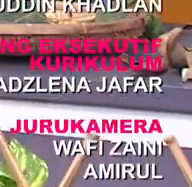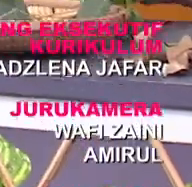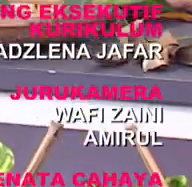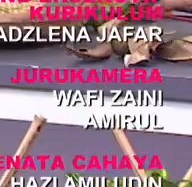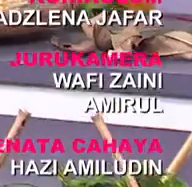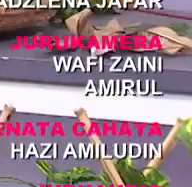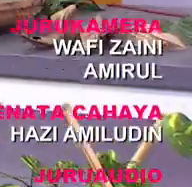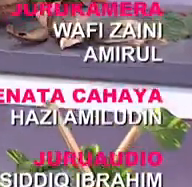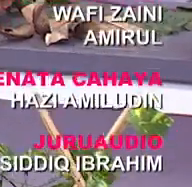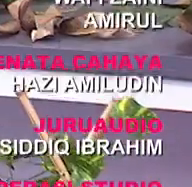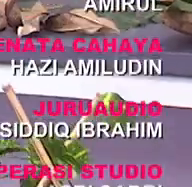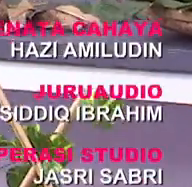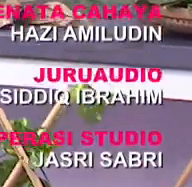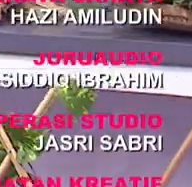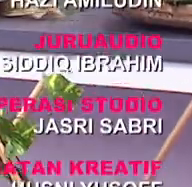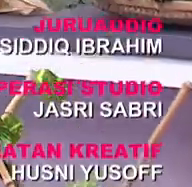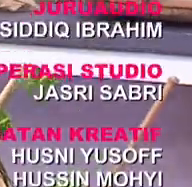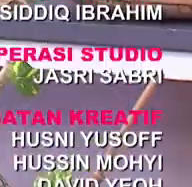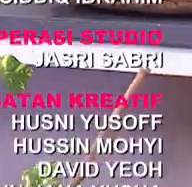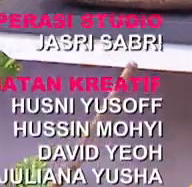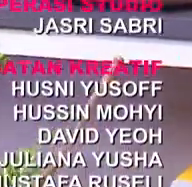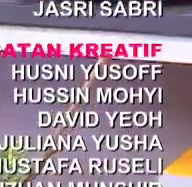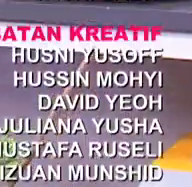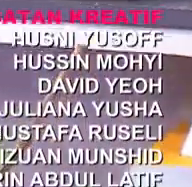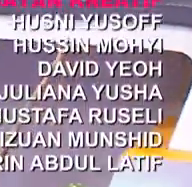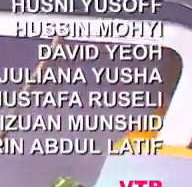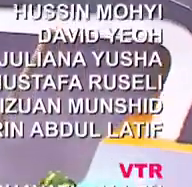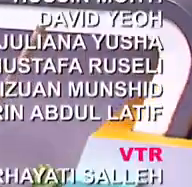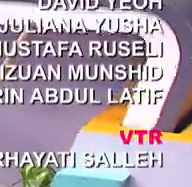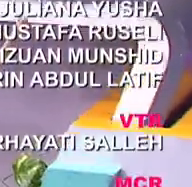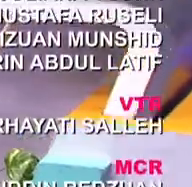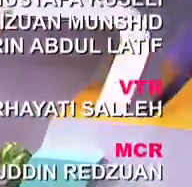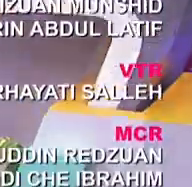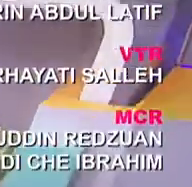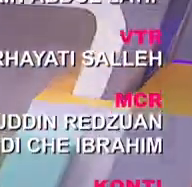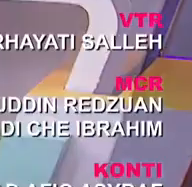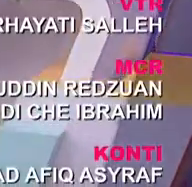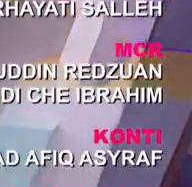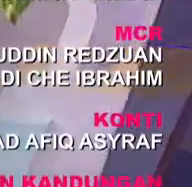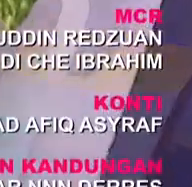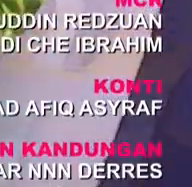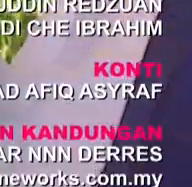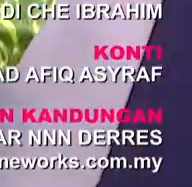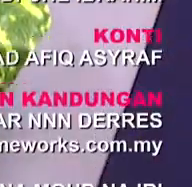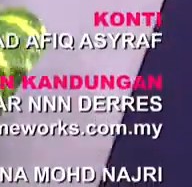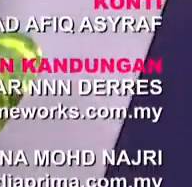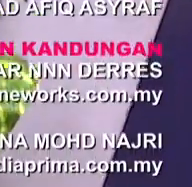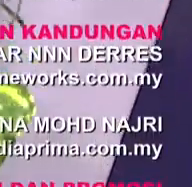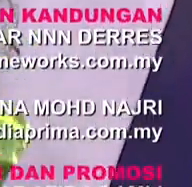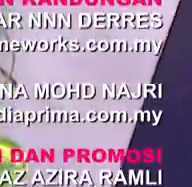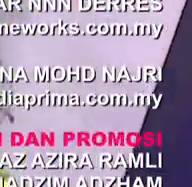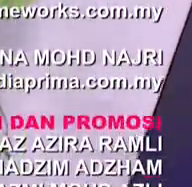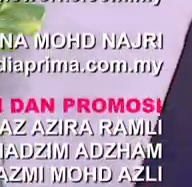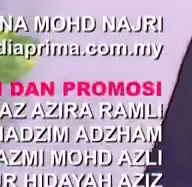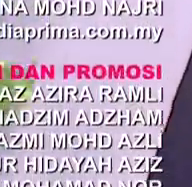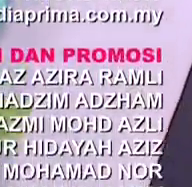kecil, ada yang besar. Bentuk-bentuk daun macam-macam boleh dilihat. Apa je